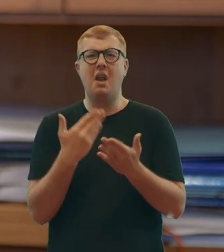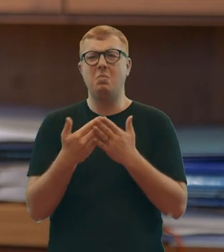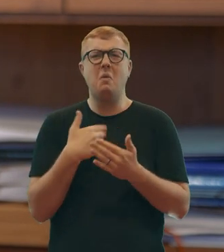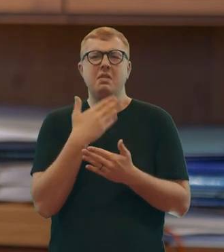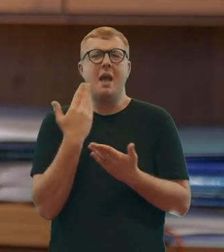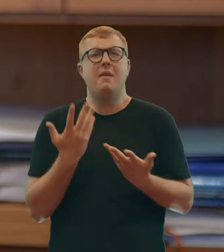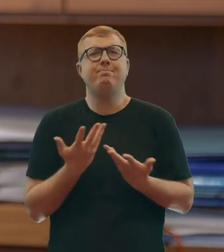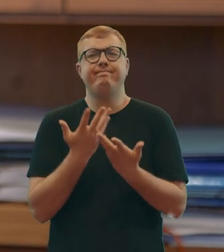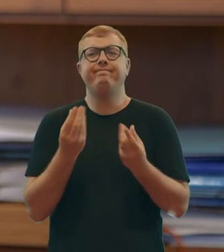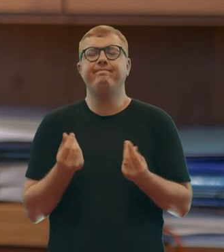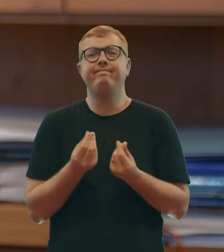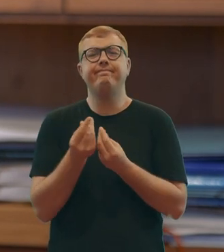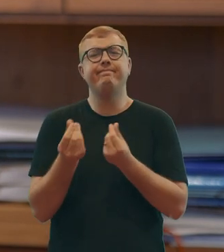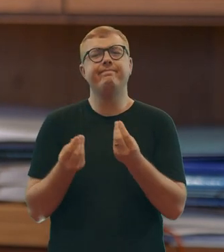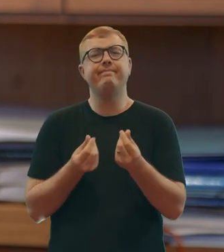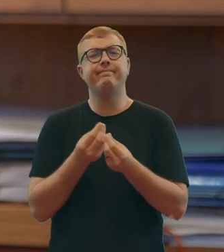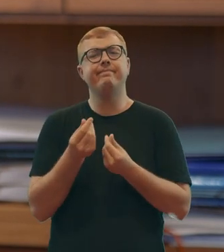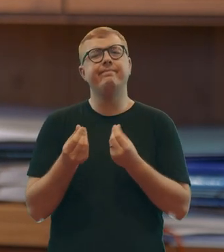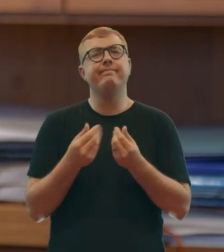więc nie mam jakichś takich